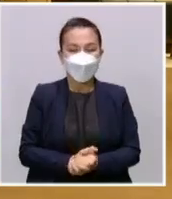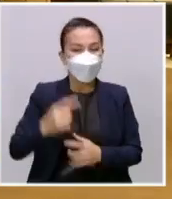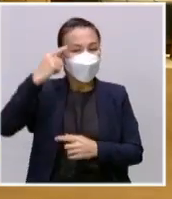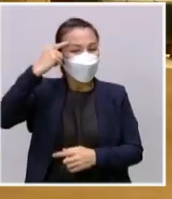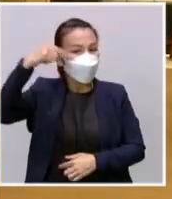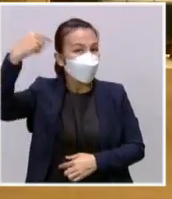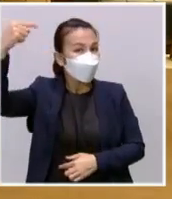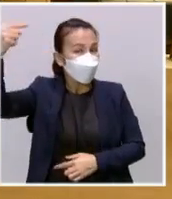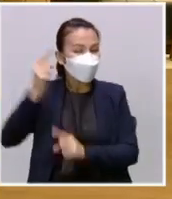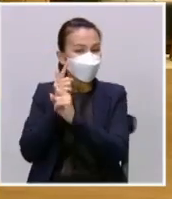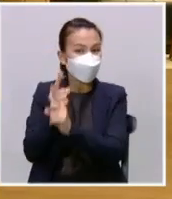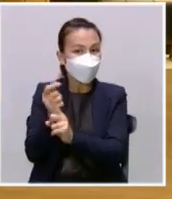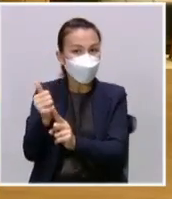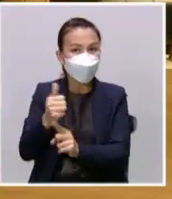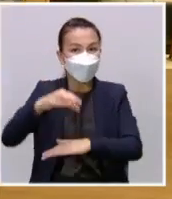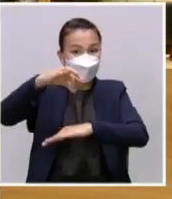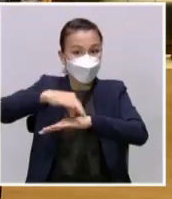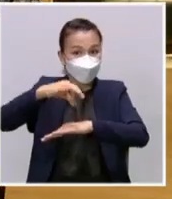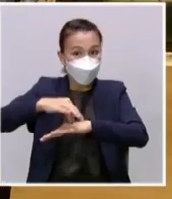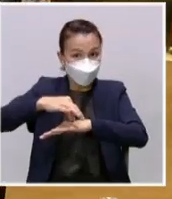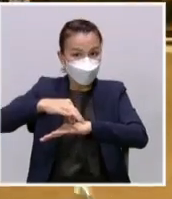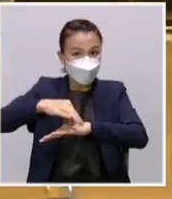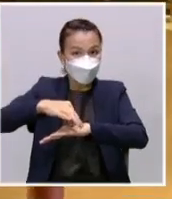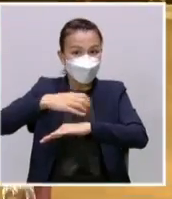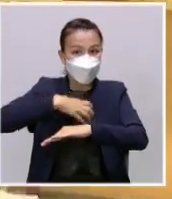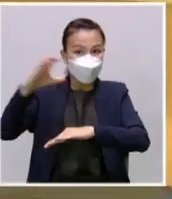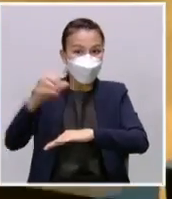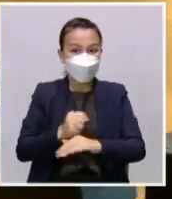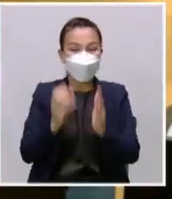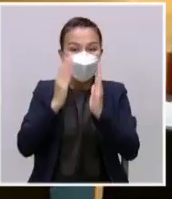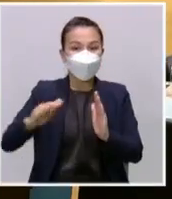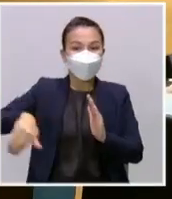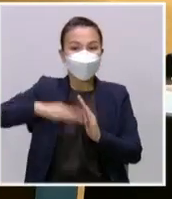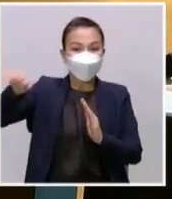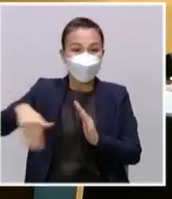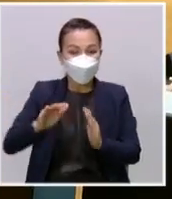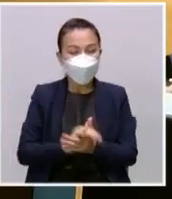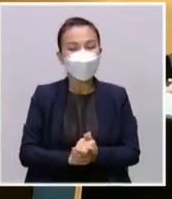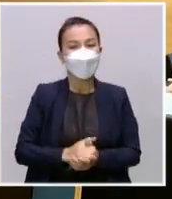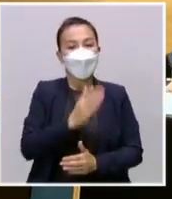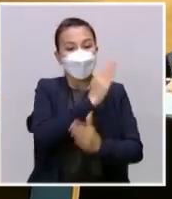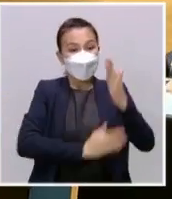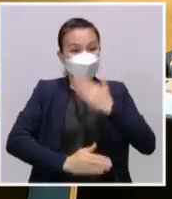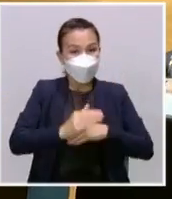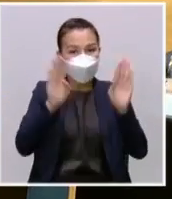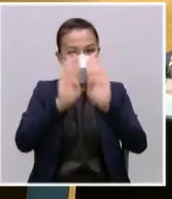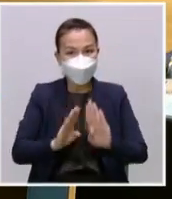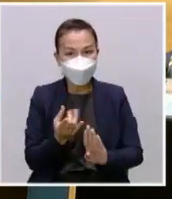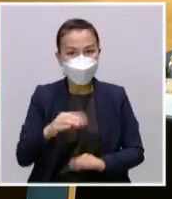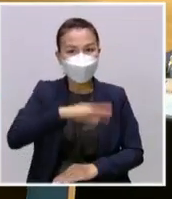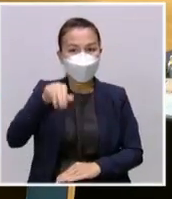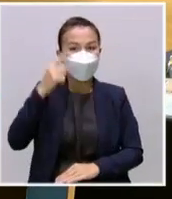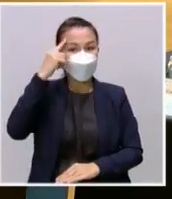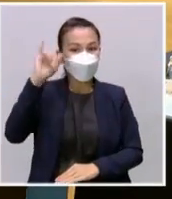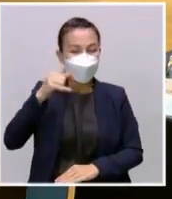ฝันและหวังว่าถ้าได้ตำแหน่งอยากให้ทุกคนได้รู้จักคนในชายขอบสังคมหรือผู้พิการว่าเป็นอย่างไรโด